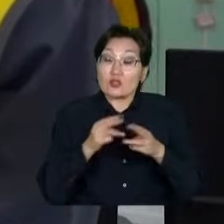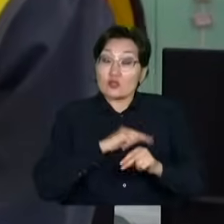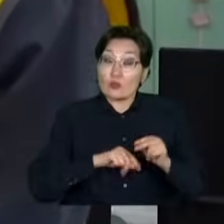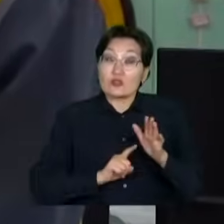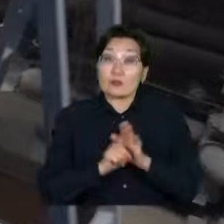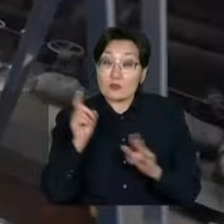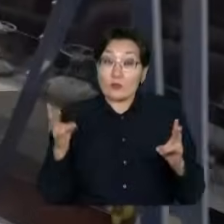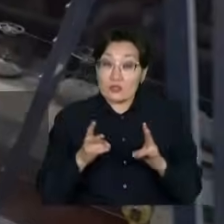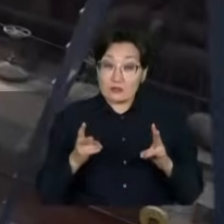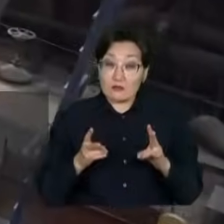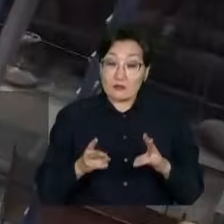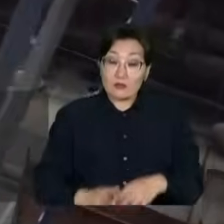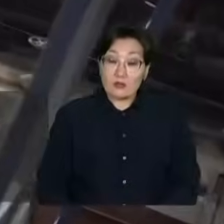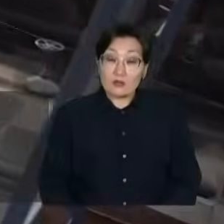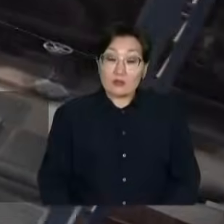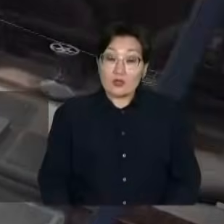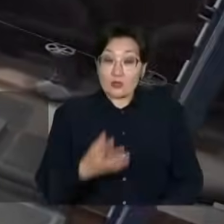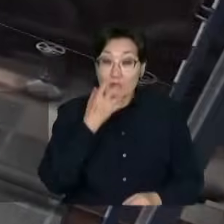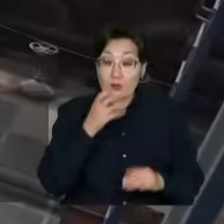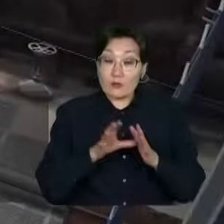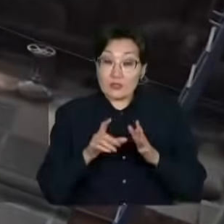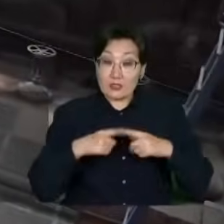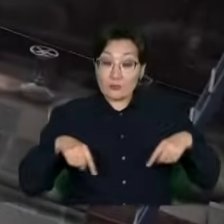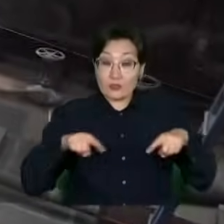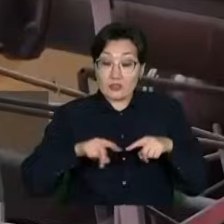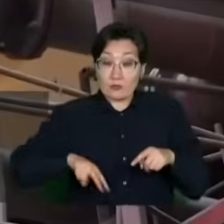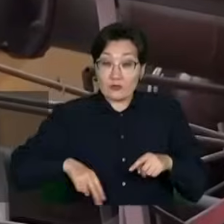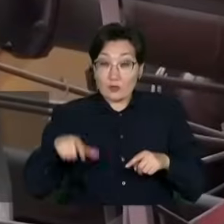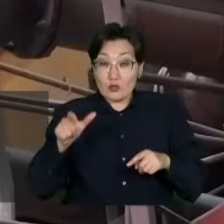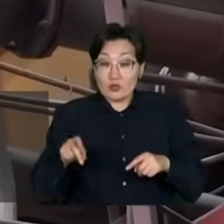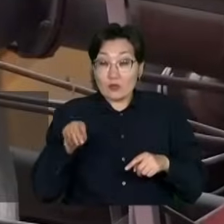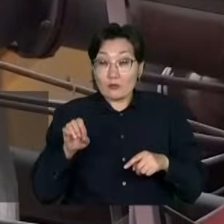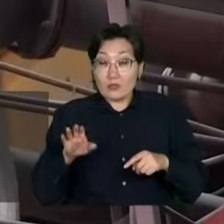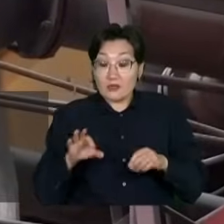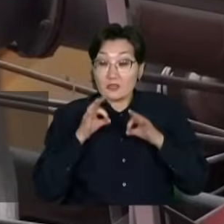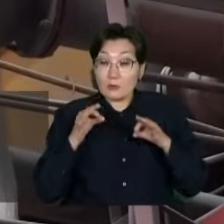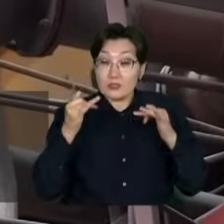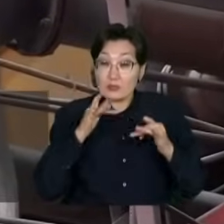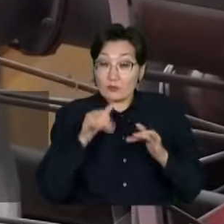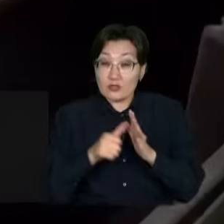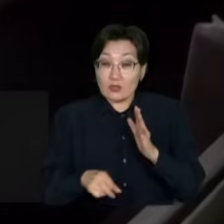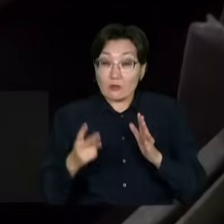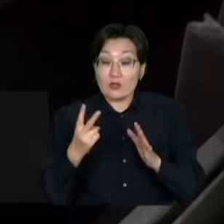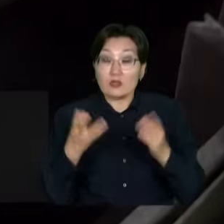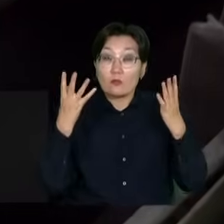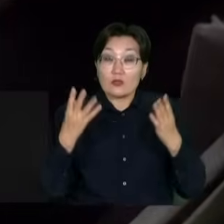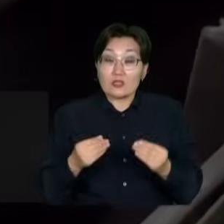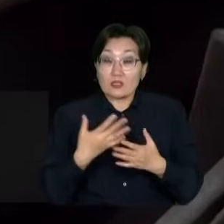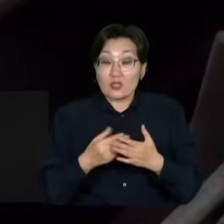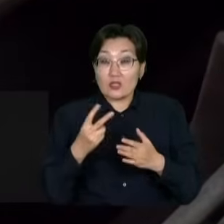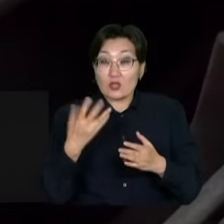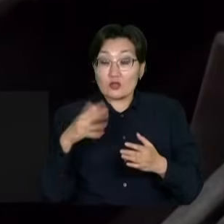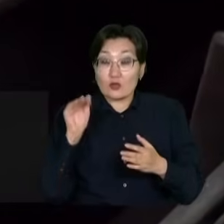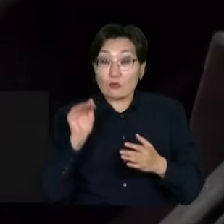қосылсын. Жылу электр орталығының директоры Думан Сүлейменовтың айтуынша, қазіргі уақытта 62 күнге шақталған 250 мың